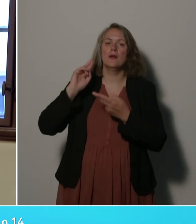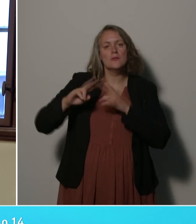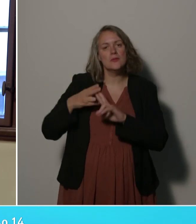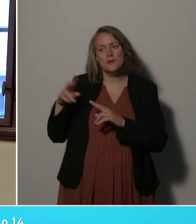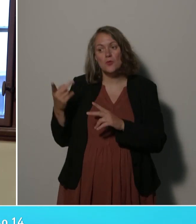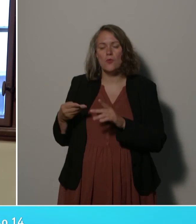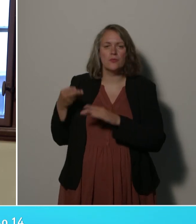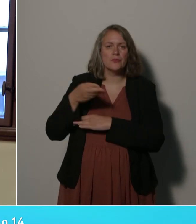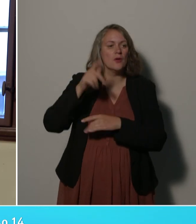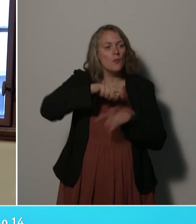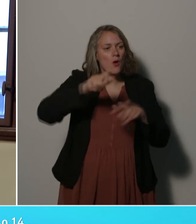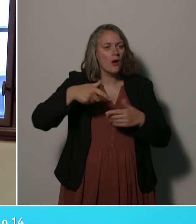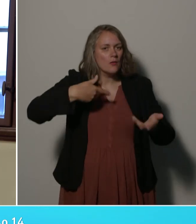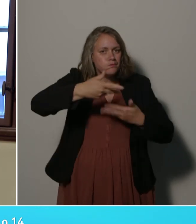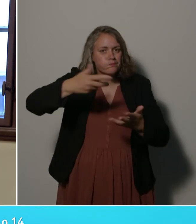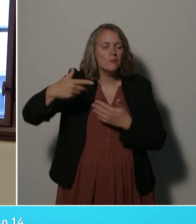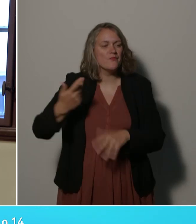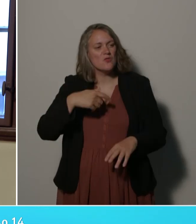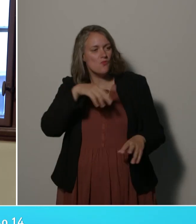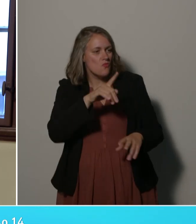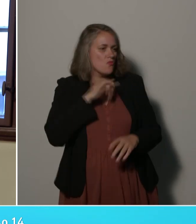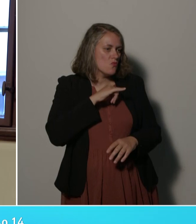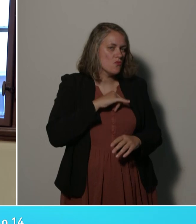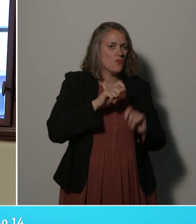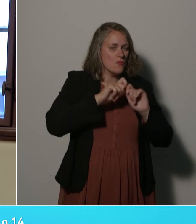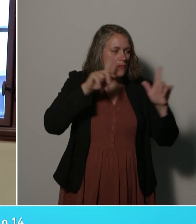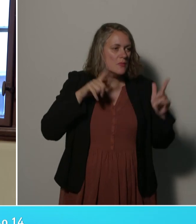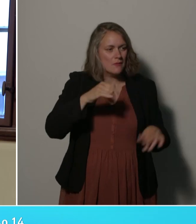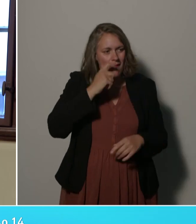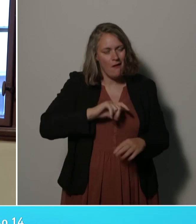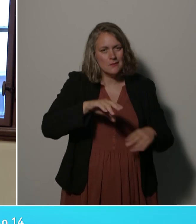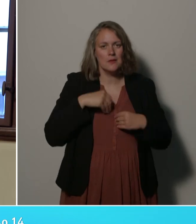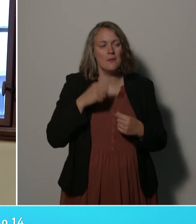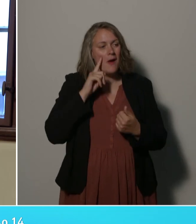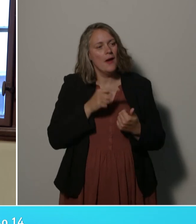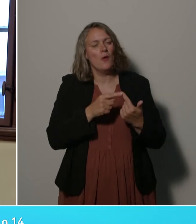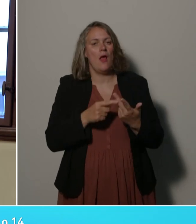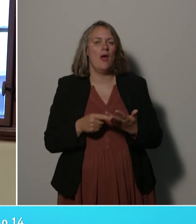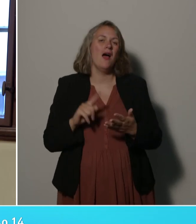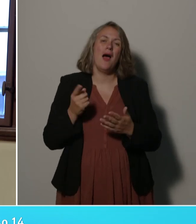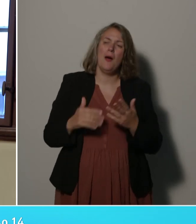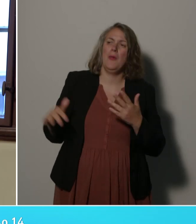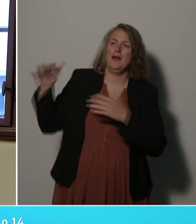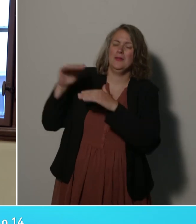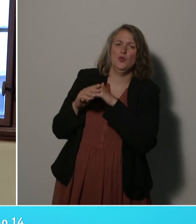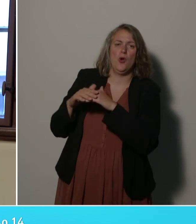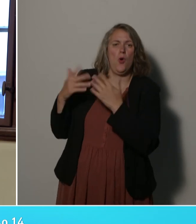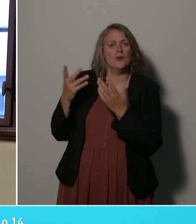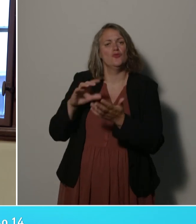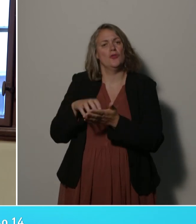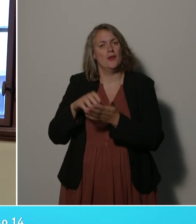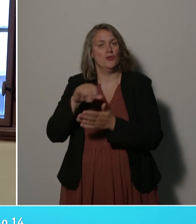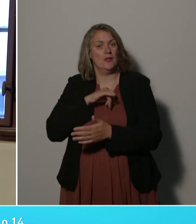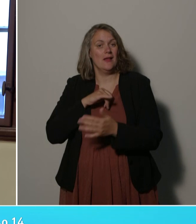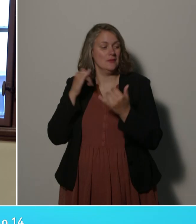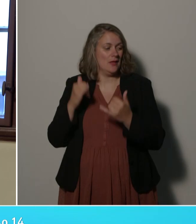dass sie ihre Anliegen ernst nehmen, aber es auf der anderen Seite eben auch übergeordnete städtische Interessen gibt, die dazu führen, dass